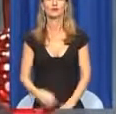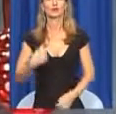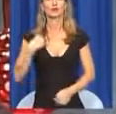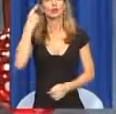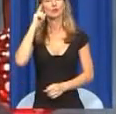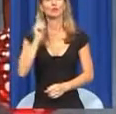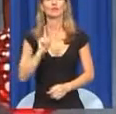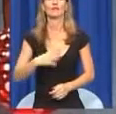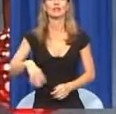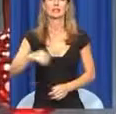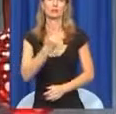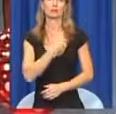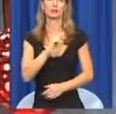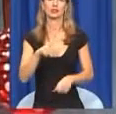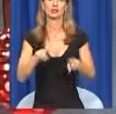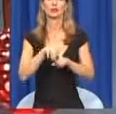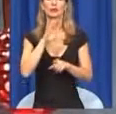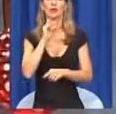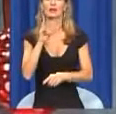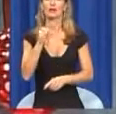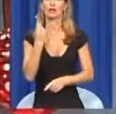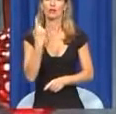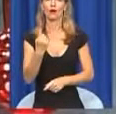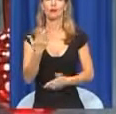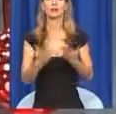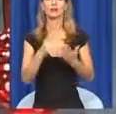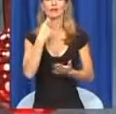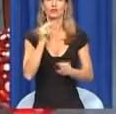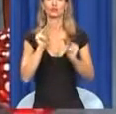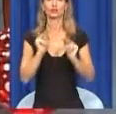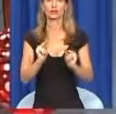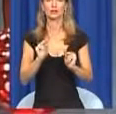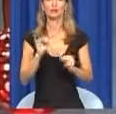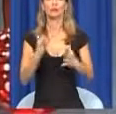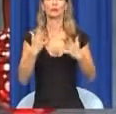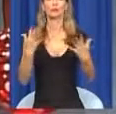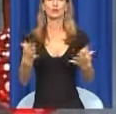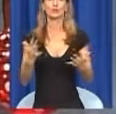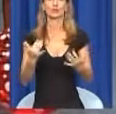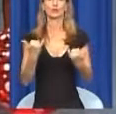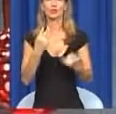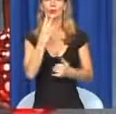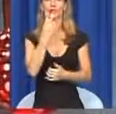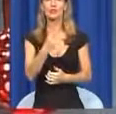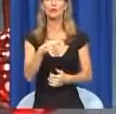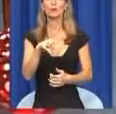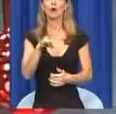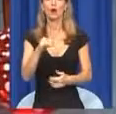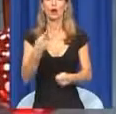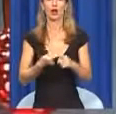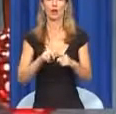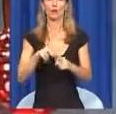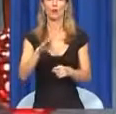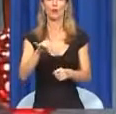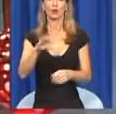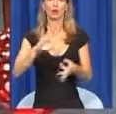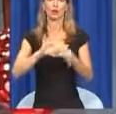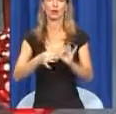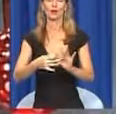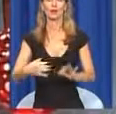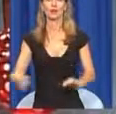що всі ми хотіли такого цуцика, і не одного цуцика, якщо казати відверто. Да? І більше того, зараз просто подивимося про цю породу усі деталі.